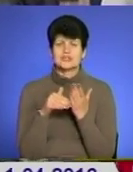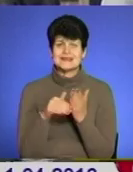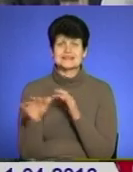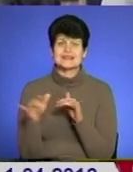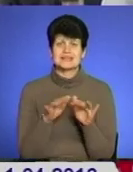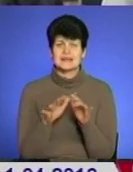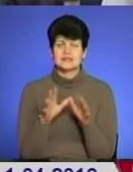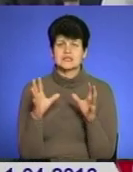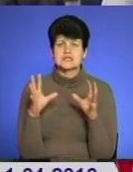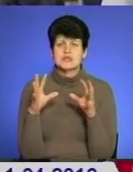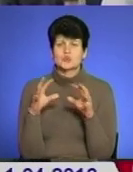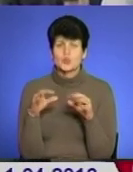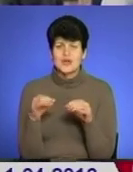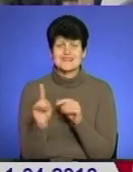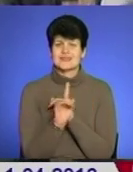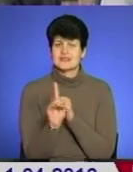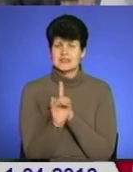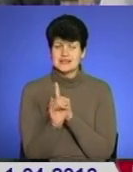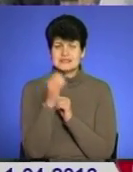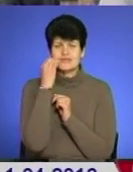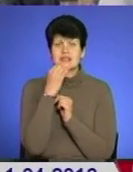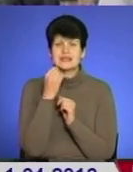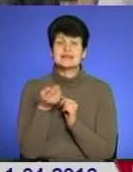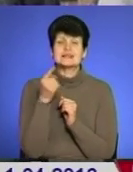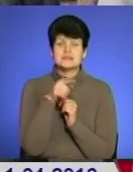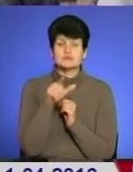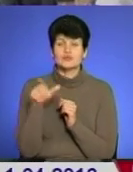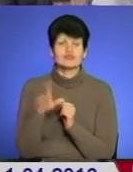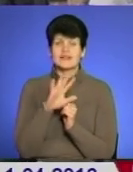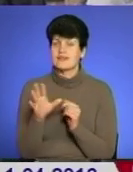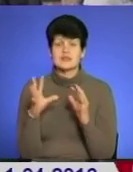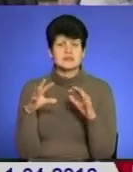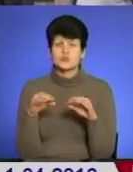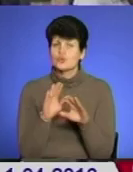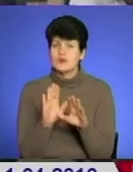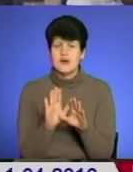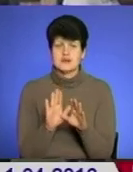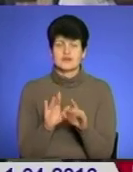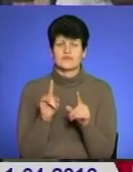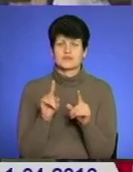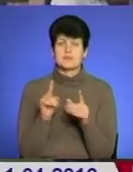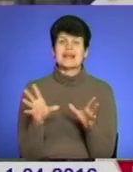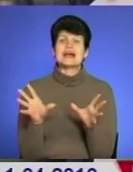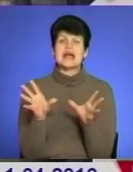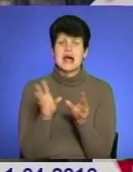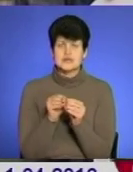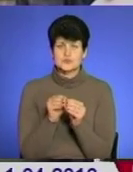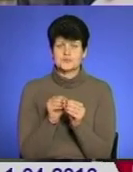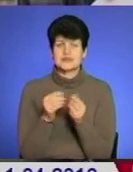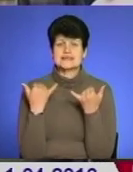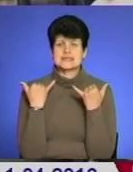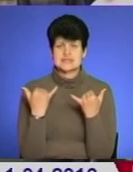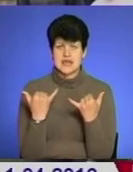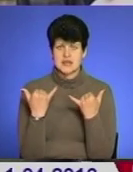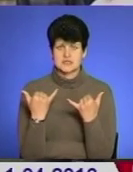діяльність затухає. Ні, завдяки таким людям вона не затухає, і ми разом. Ми зараз